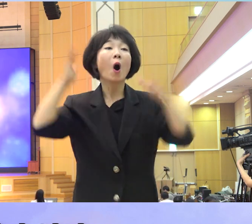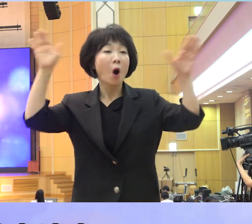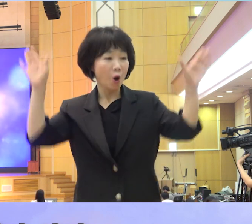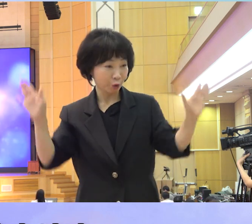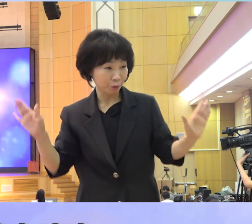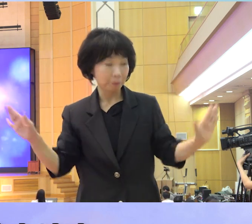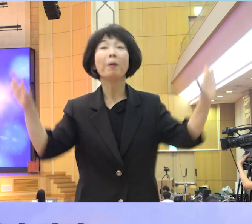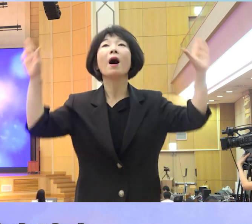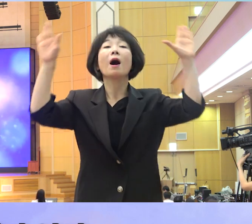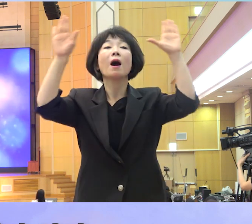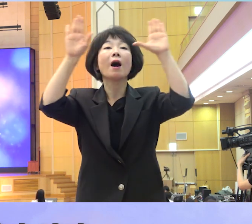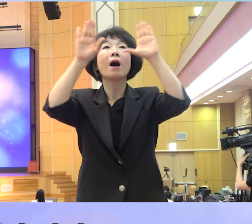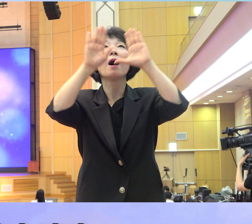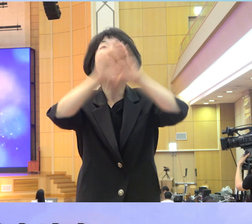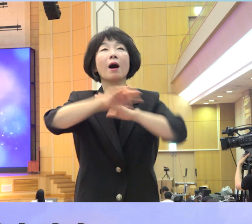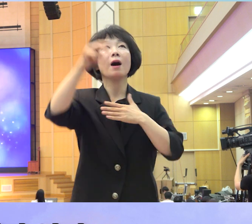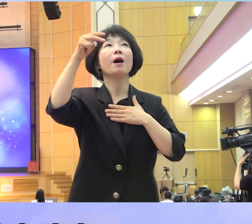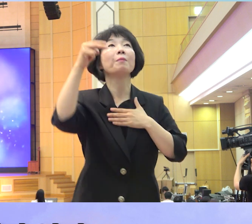지켜주신다. 어두운